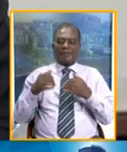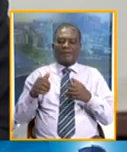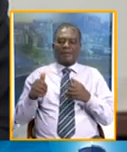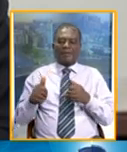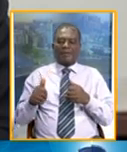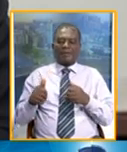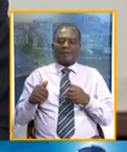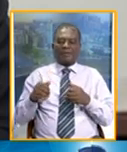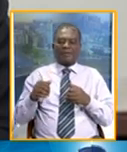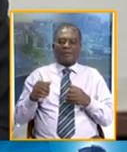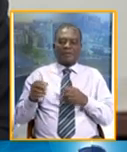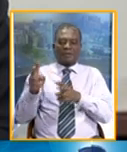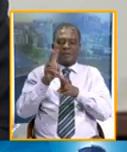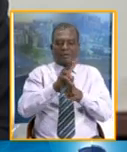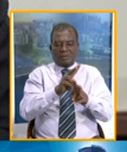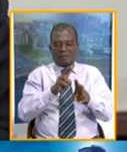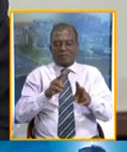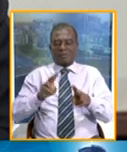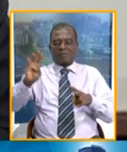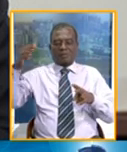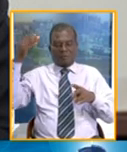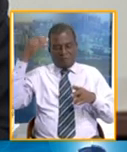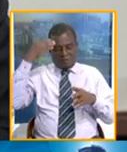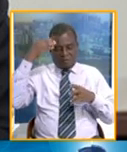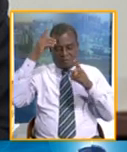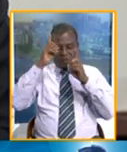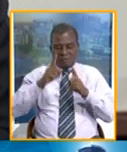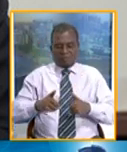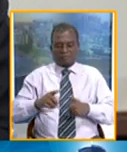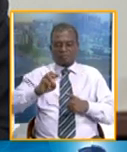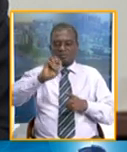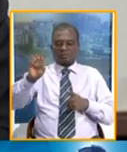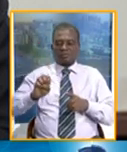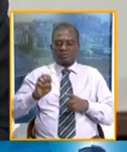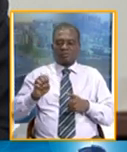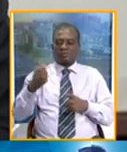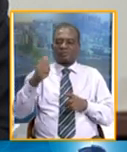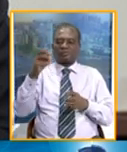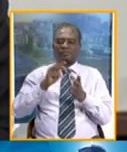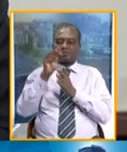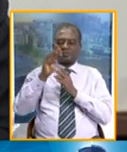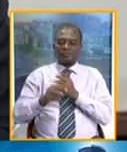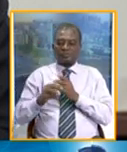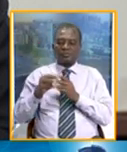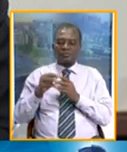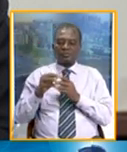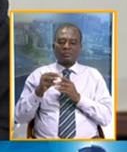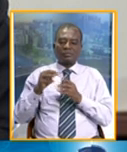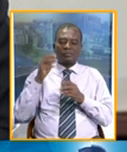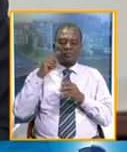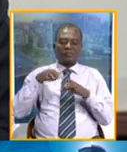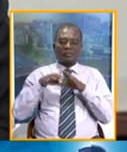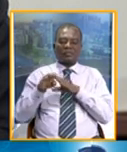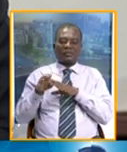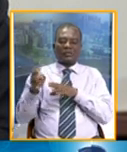des obsèques du Premier ministre Ahmed Bakayoko, décédé le mercredi 10 mars 2021 à Fribourg, en Allemagne,